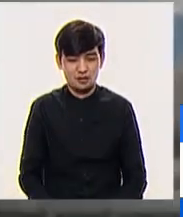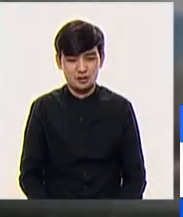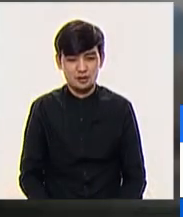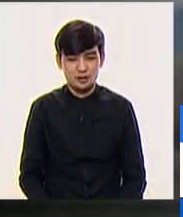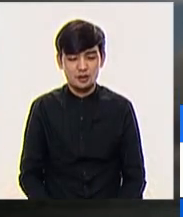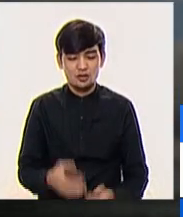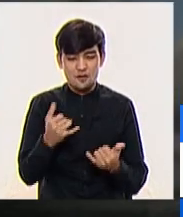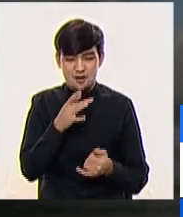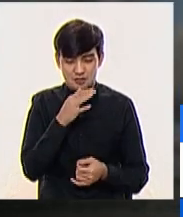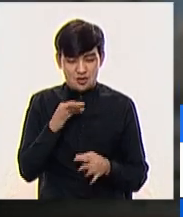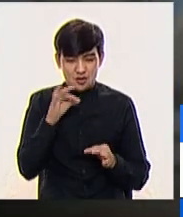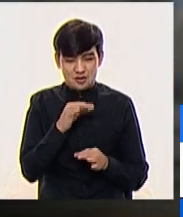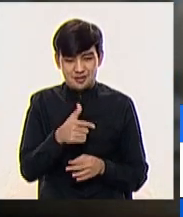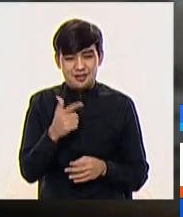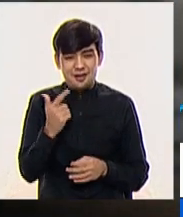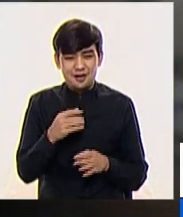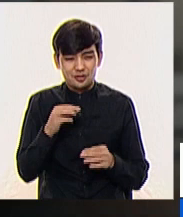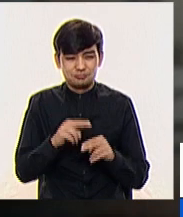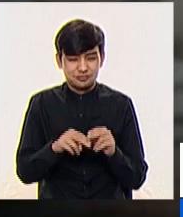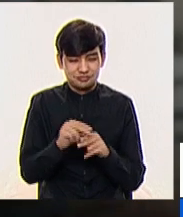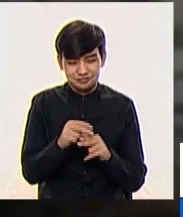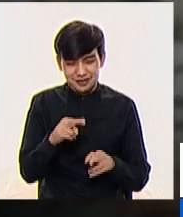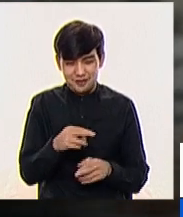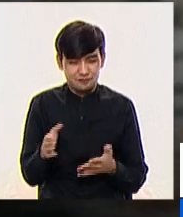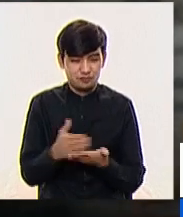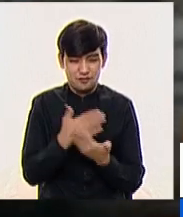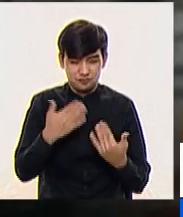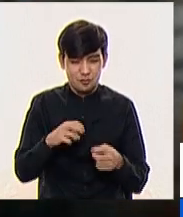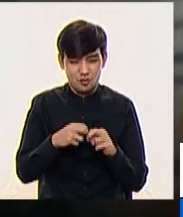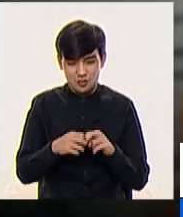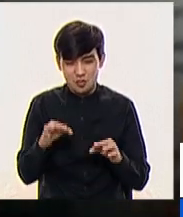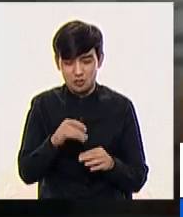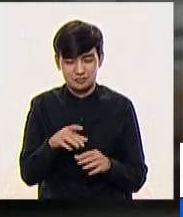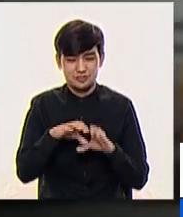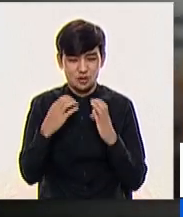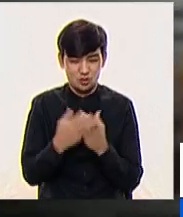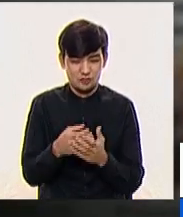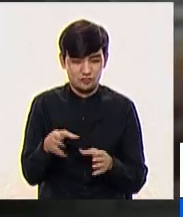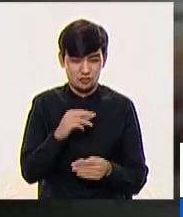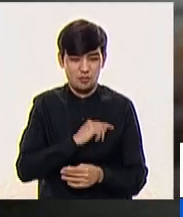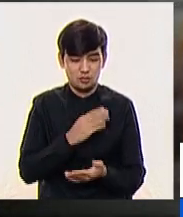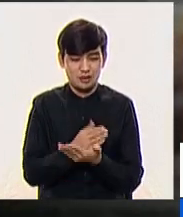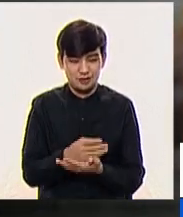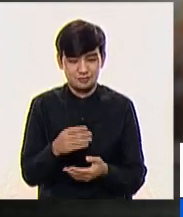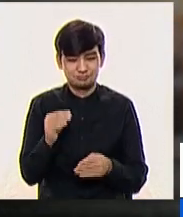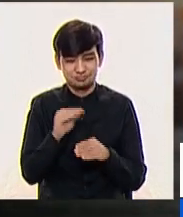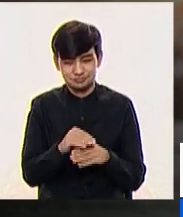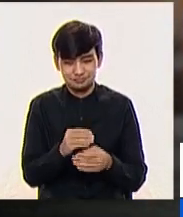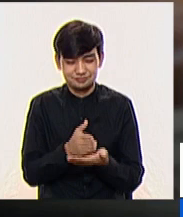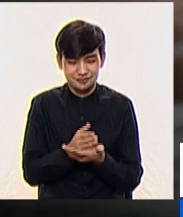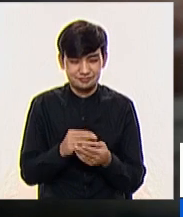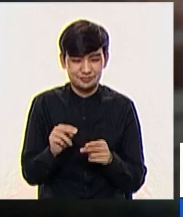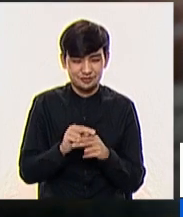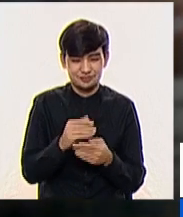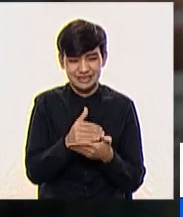В настоящий момент в рамках гарантийного обслуживания объекта все неполадки устранены. Стадион функционирует в штатном режиме. Установка и обслуживание